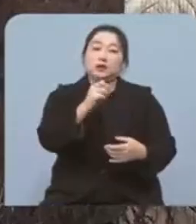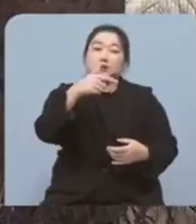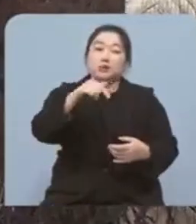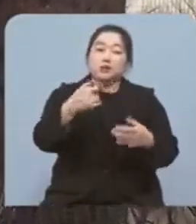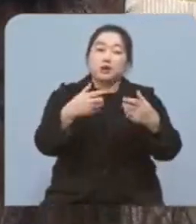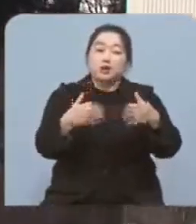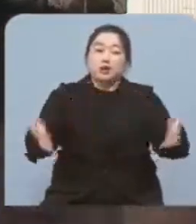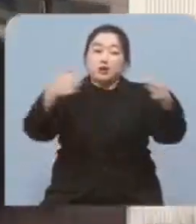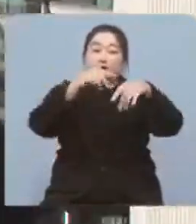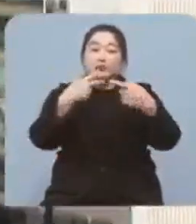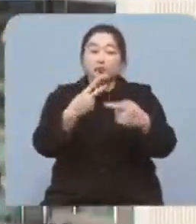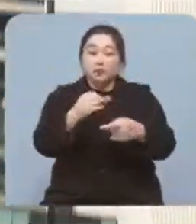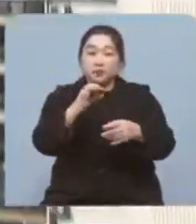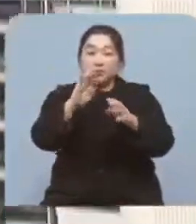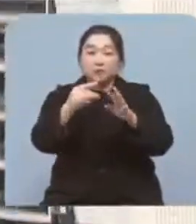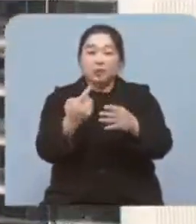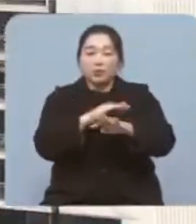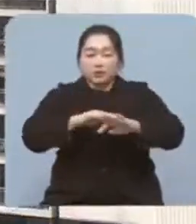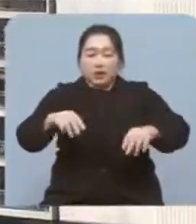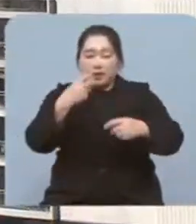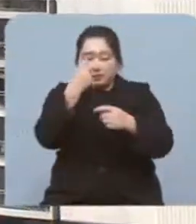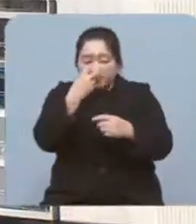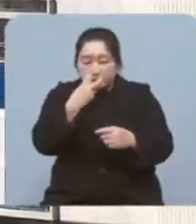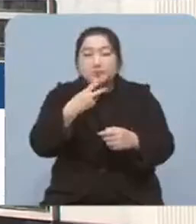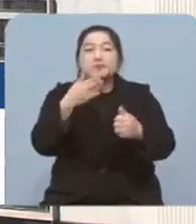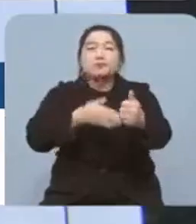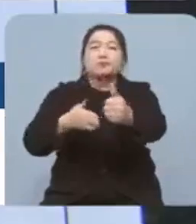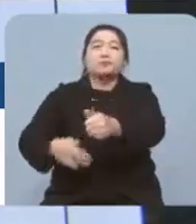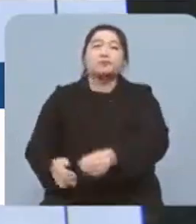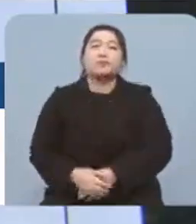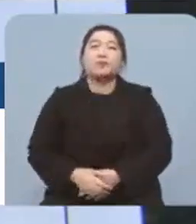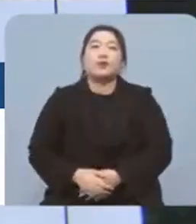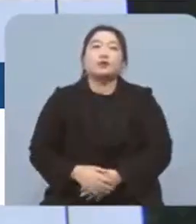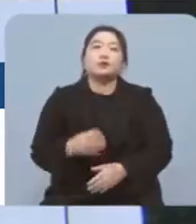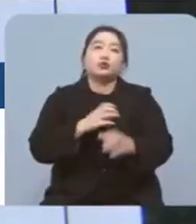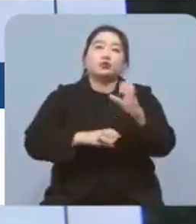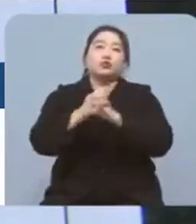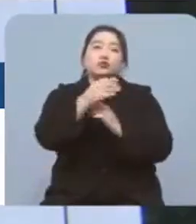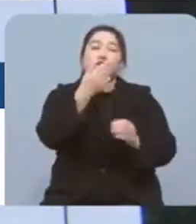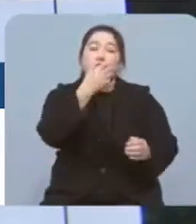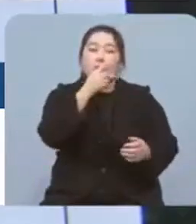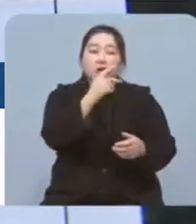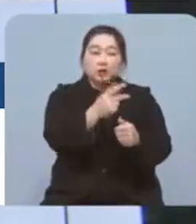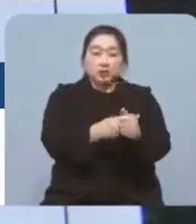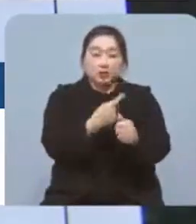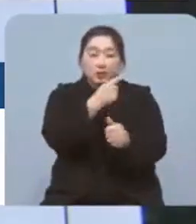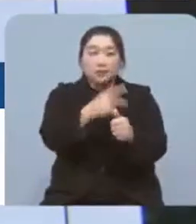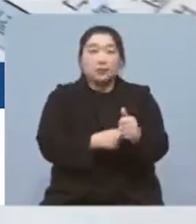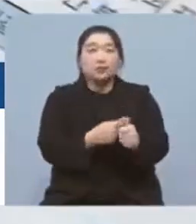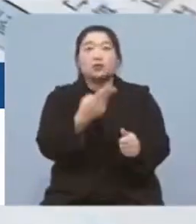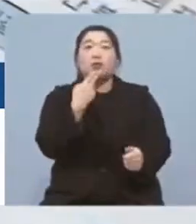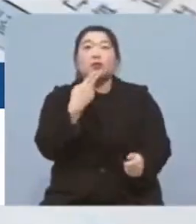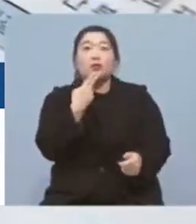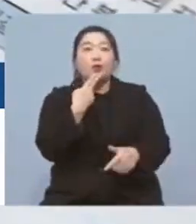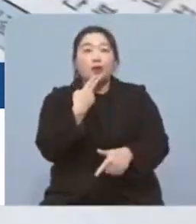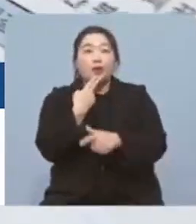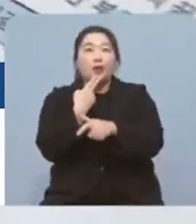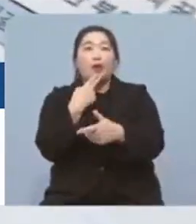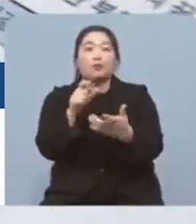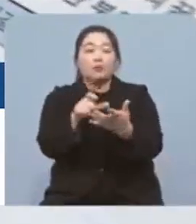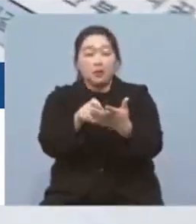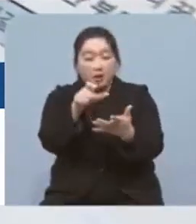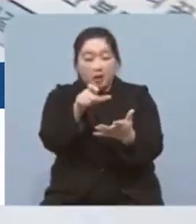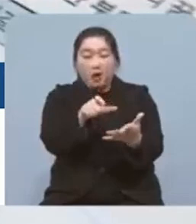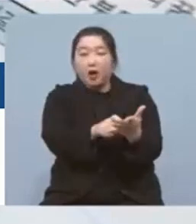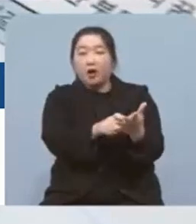한다고 조언했습니다 추가 담보 제공을 하지 않는다 이런 것을 명시해서 나중에 그것을 어을